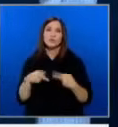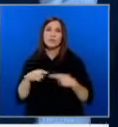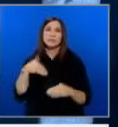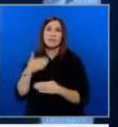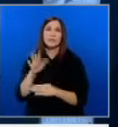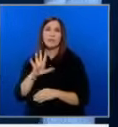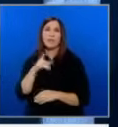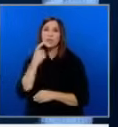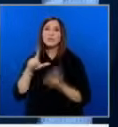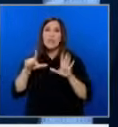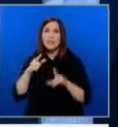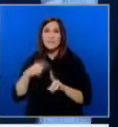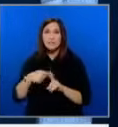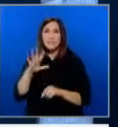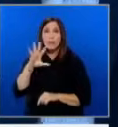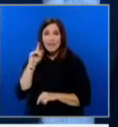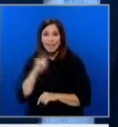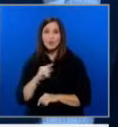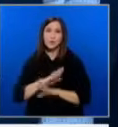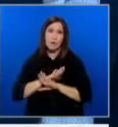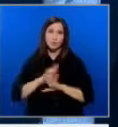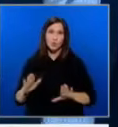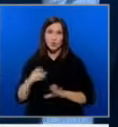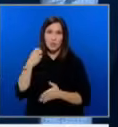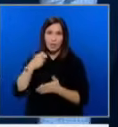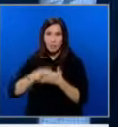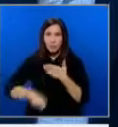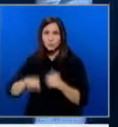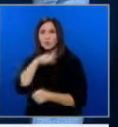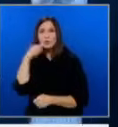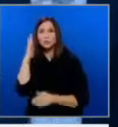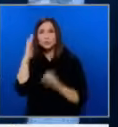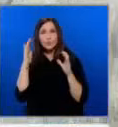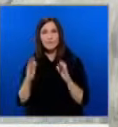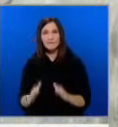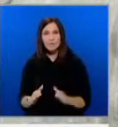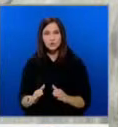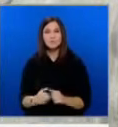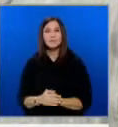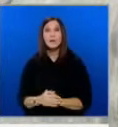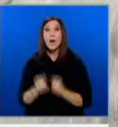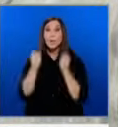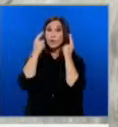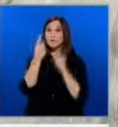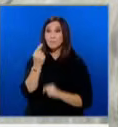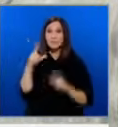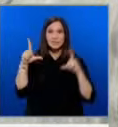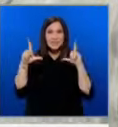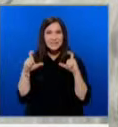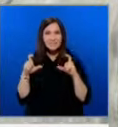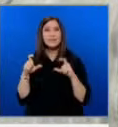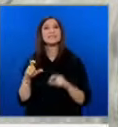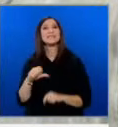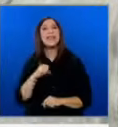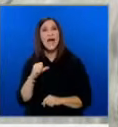5 години, 7 месеца и 5 дни от абсолютните глупости на руското правителство. Появиха се и първите снимки с